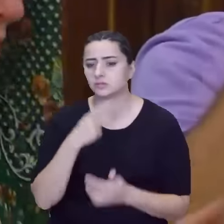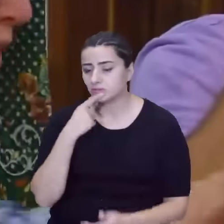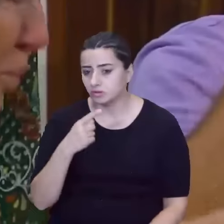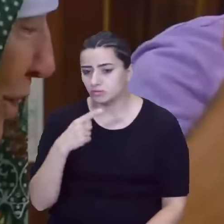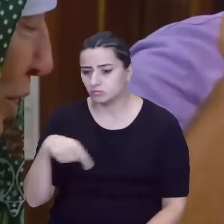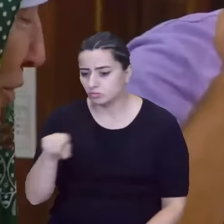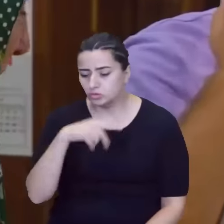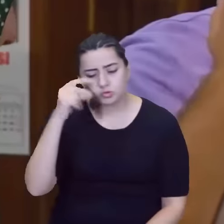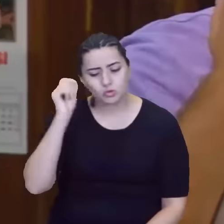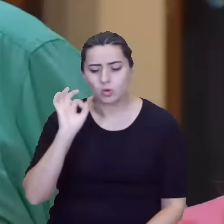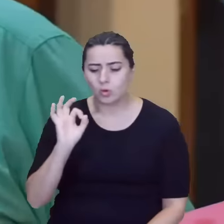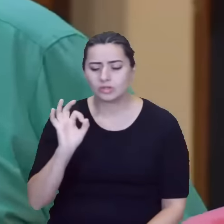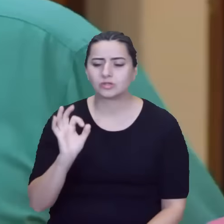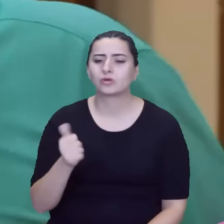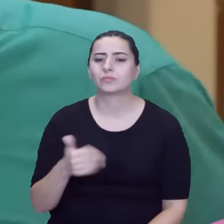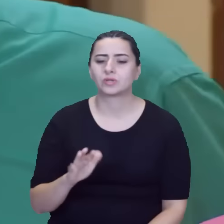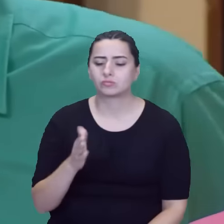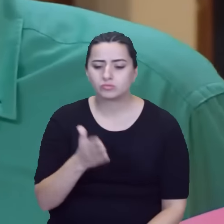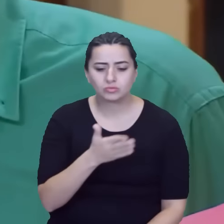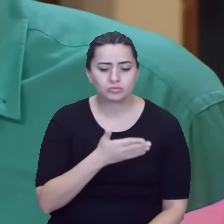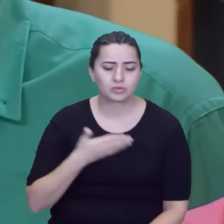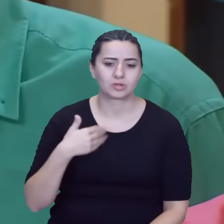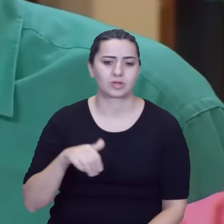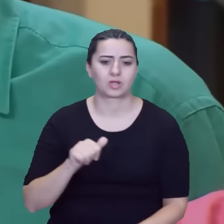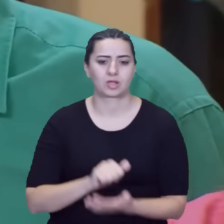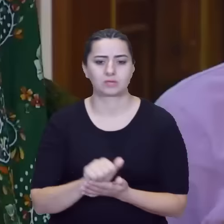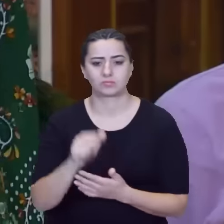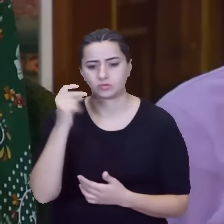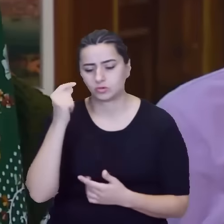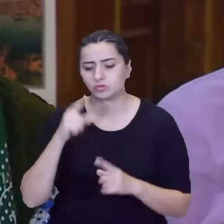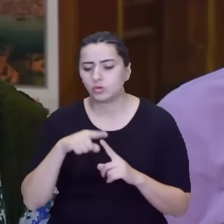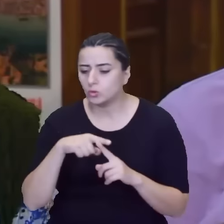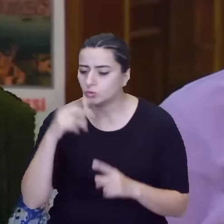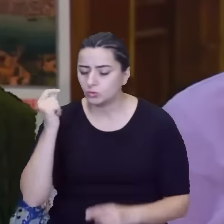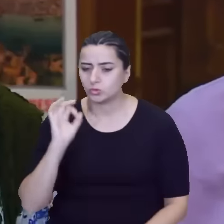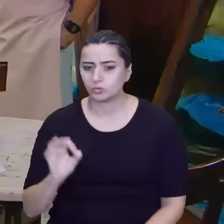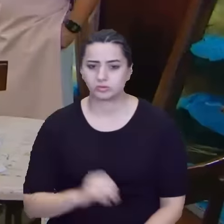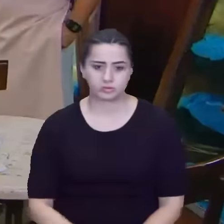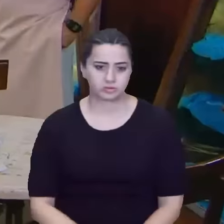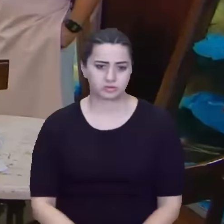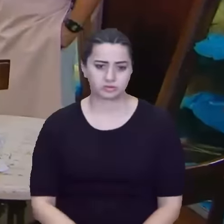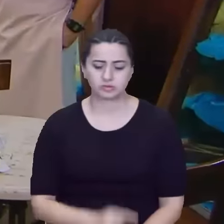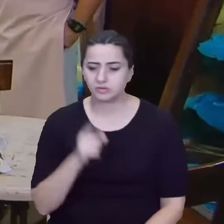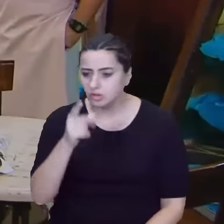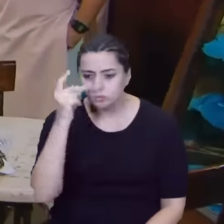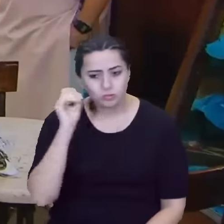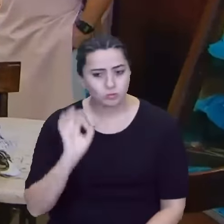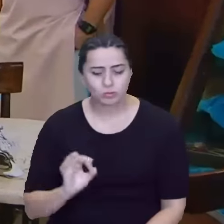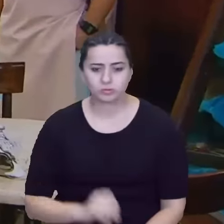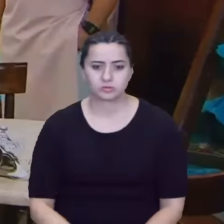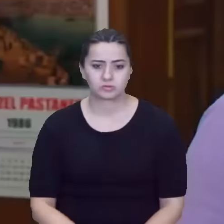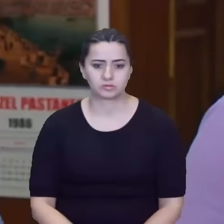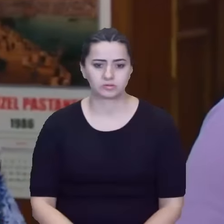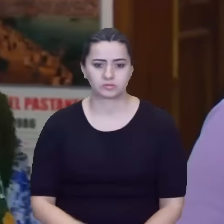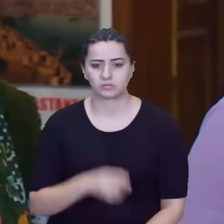sana. İşte bunu da unutacağım. Bunu da, bunu da, bunu da. Torunumu da unutacağım. Seni de